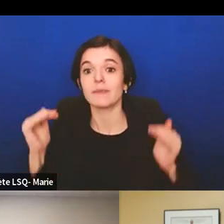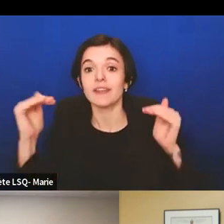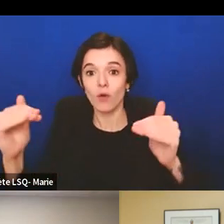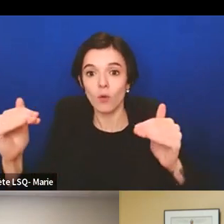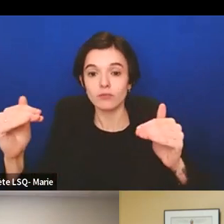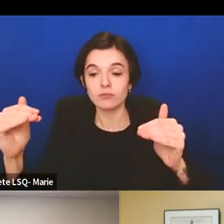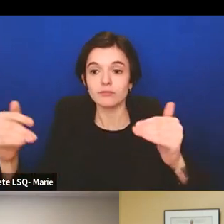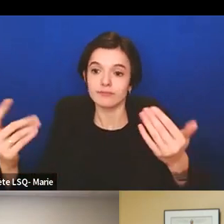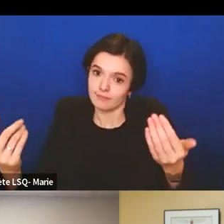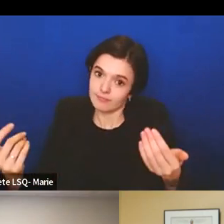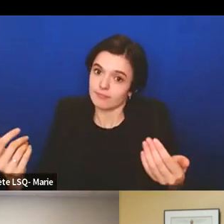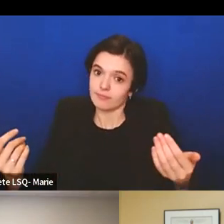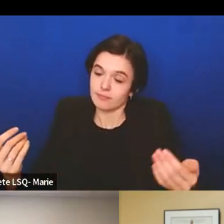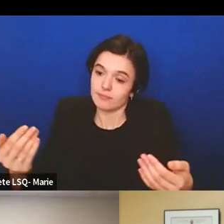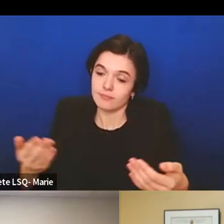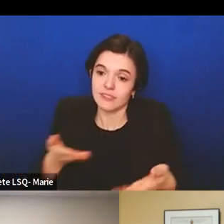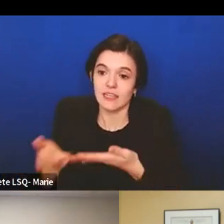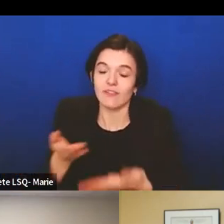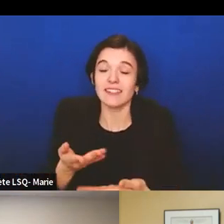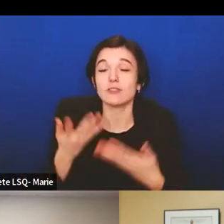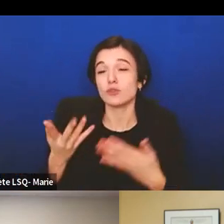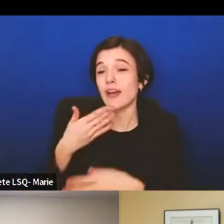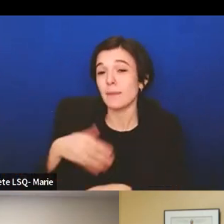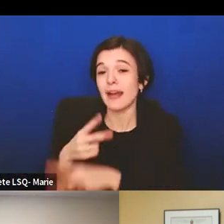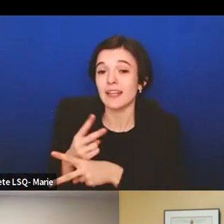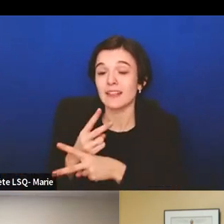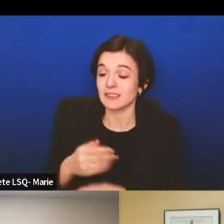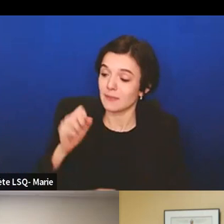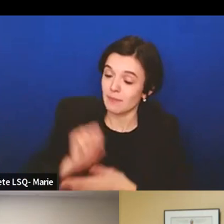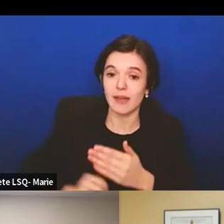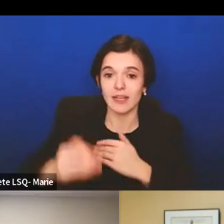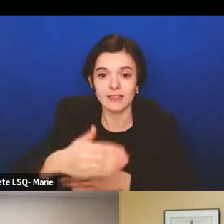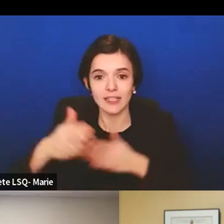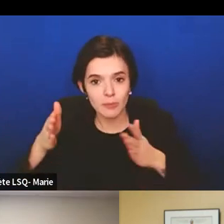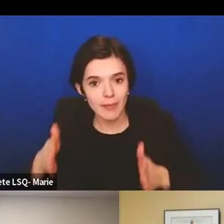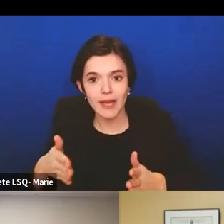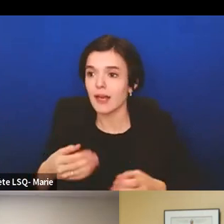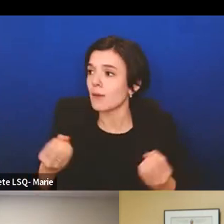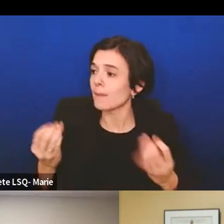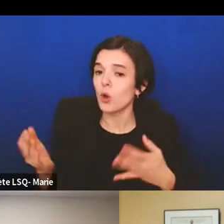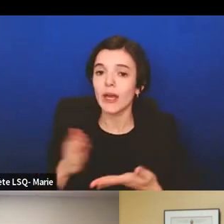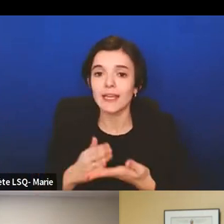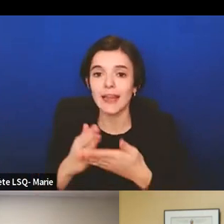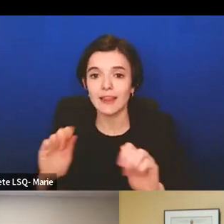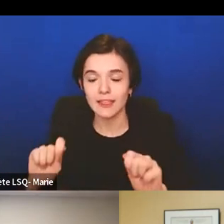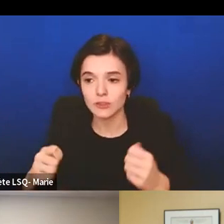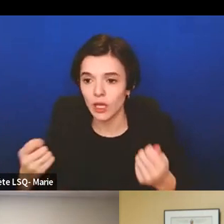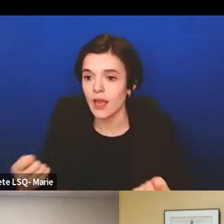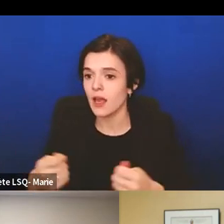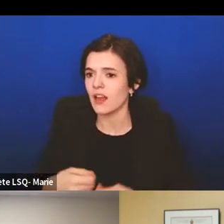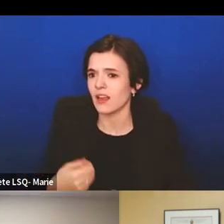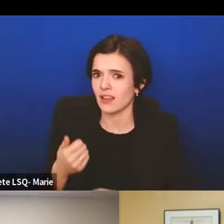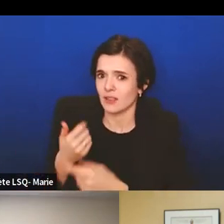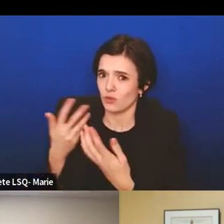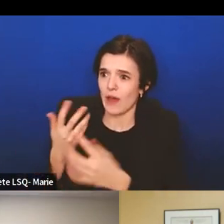d'encadrement, l'épuisement des aidants naturels. Souvent, ce sont les aidants naturels qui ont même des problèmes de santé mentale et qui eux-mêmes ont besoin de support de